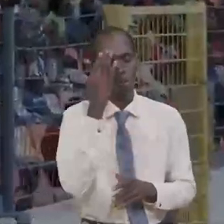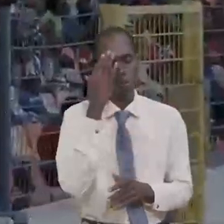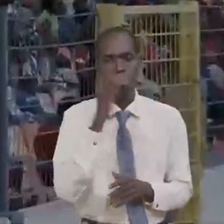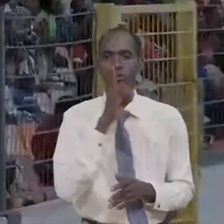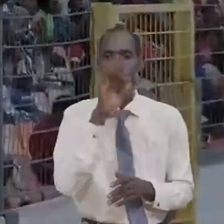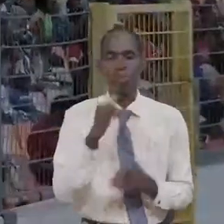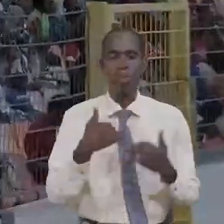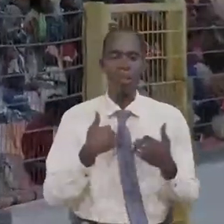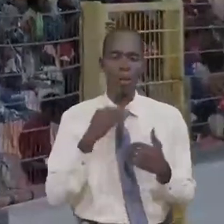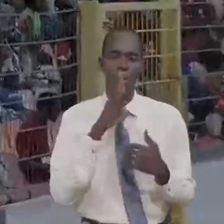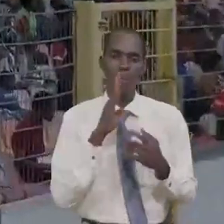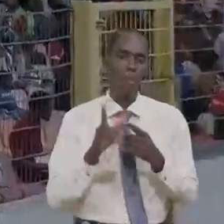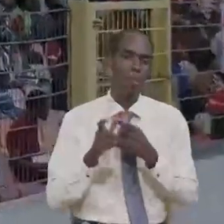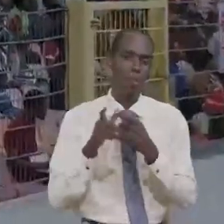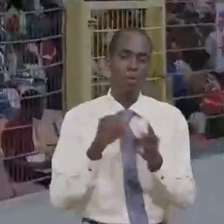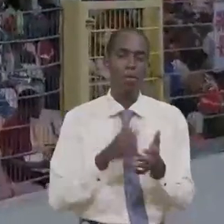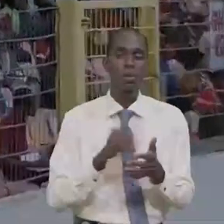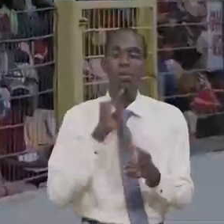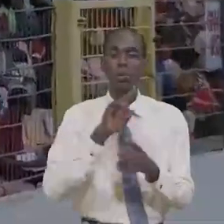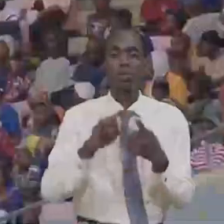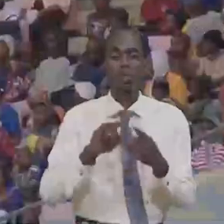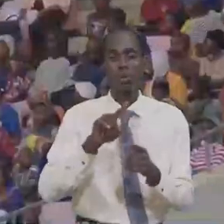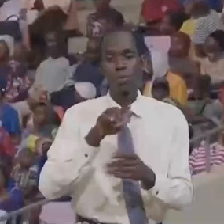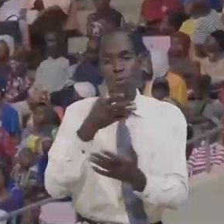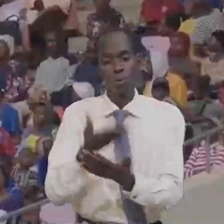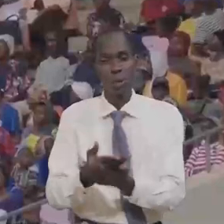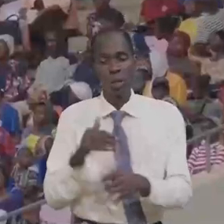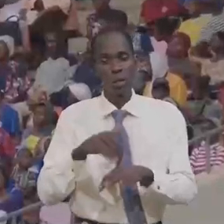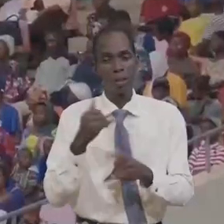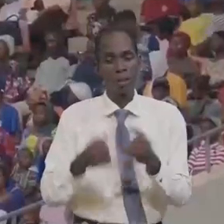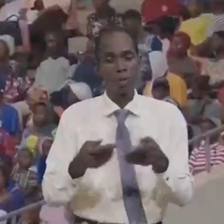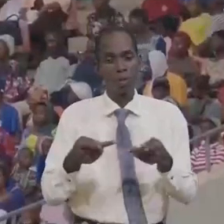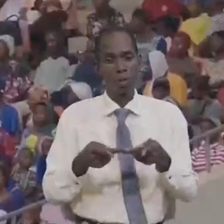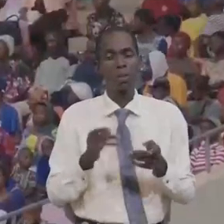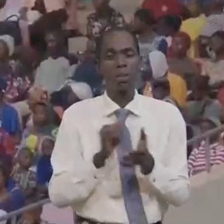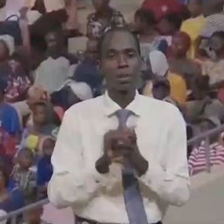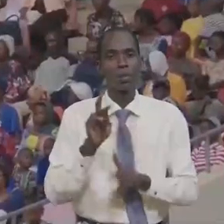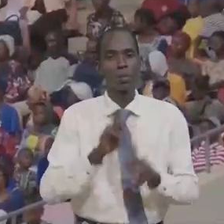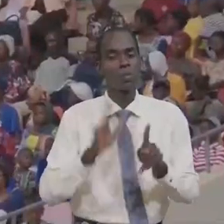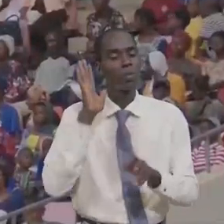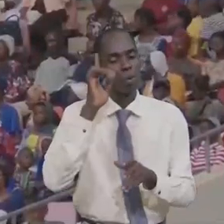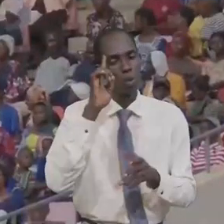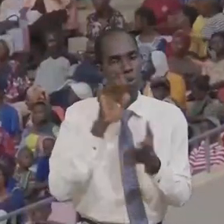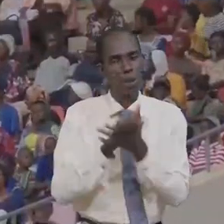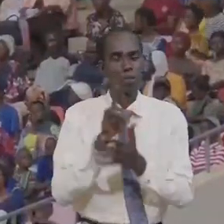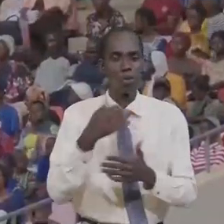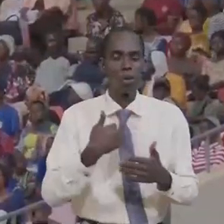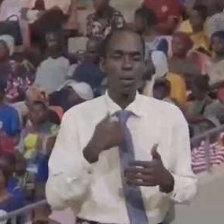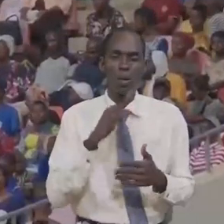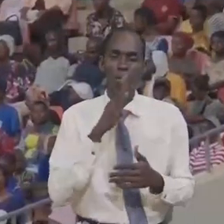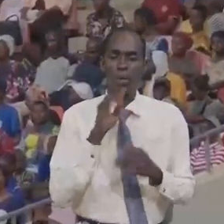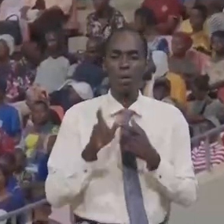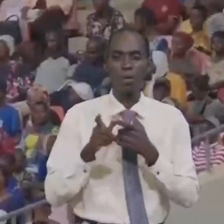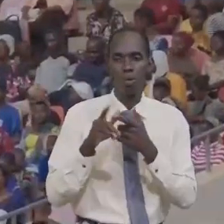qui parle pour vous c'est le résultat de la course dont vous parlez